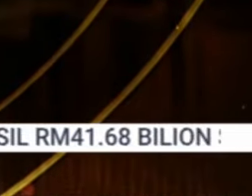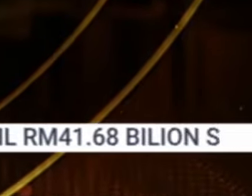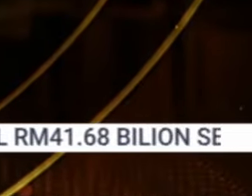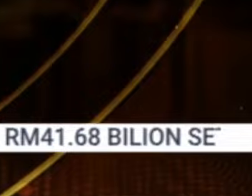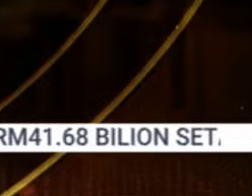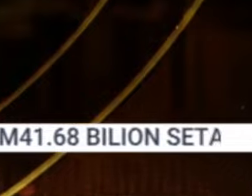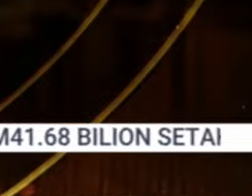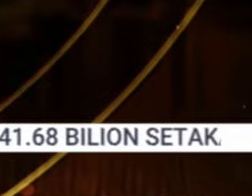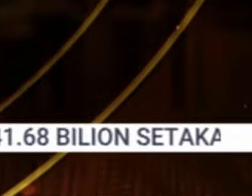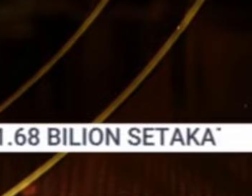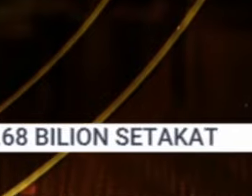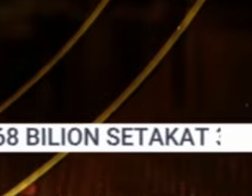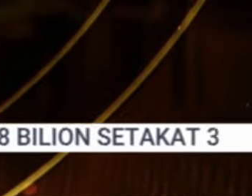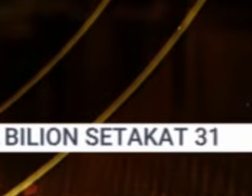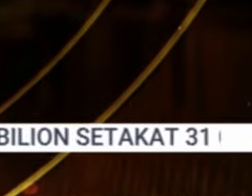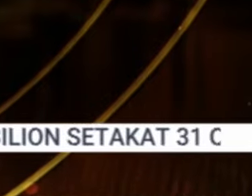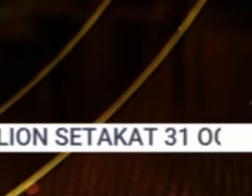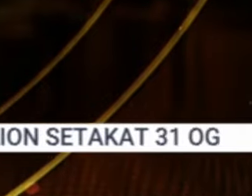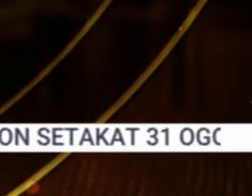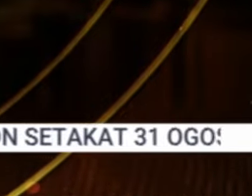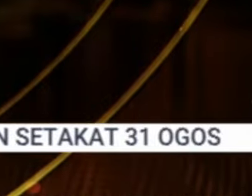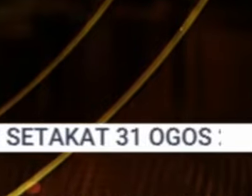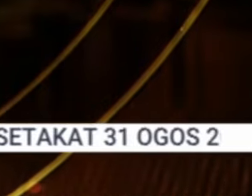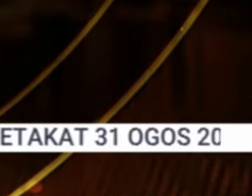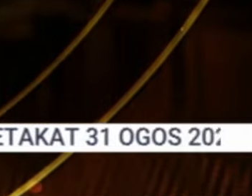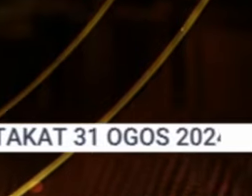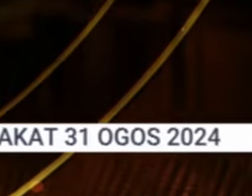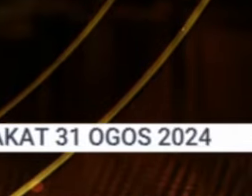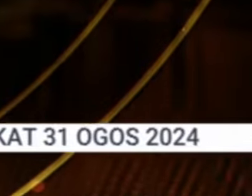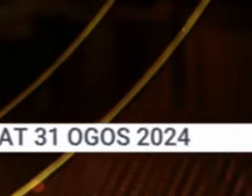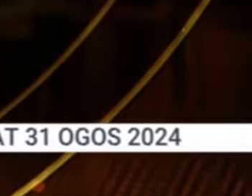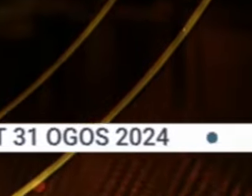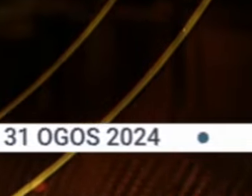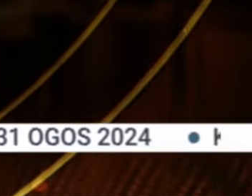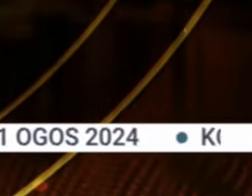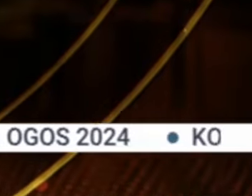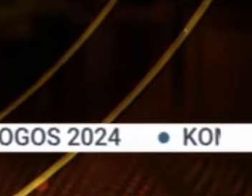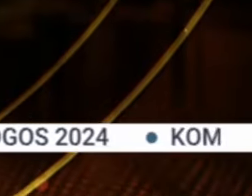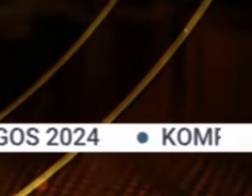juga penstriman langsung RTM Klik.